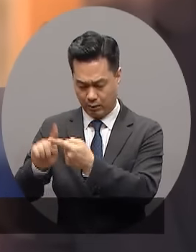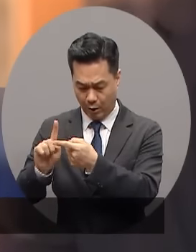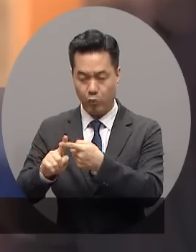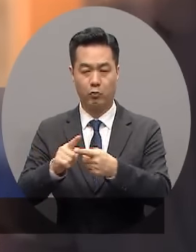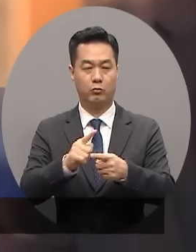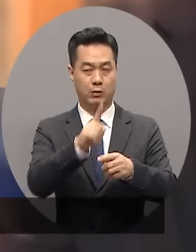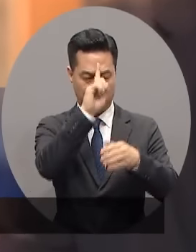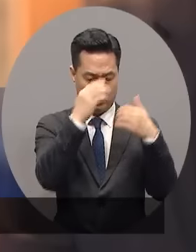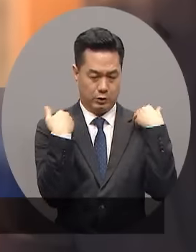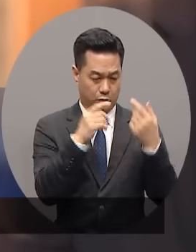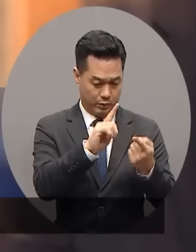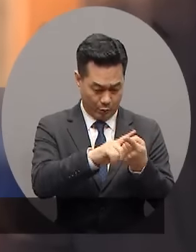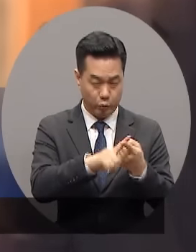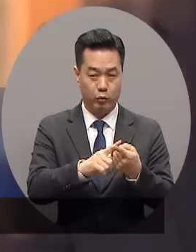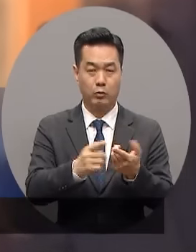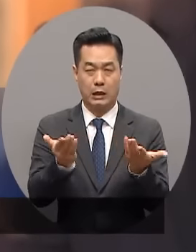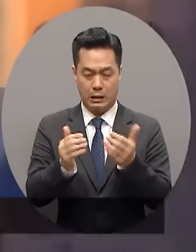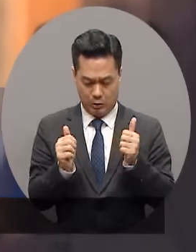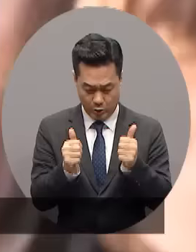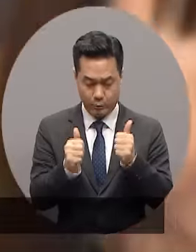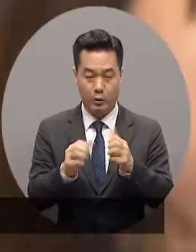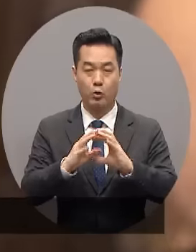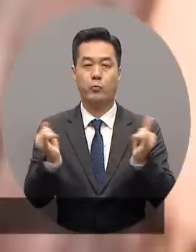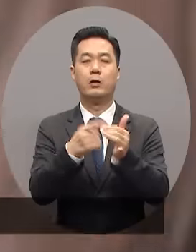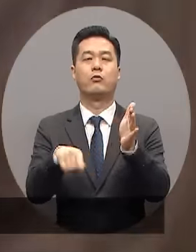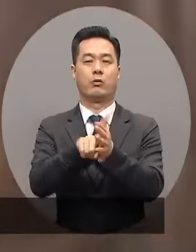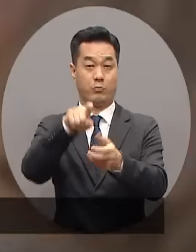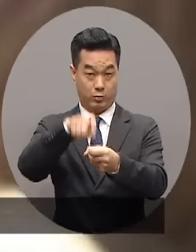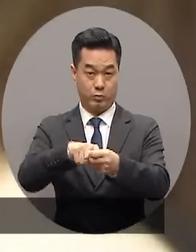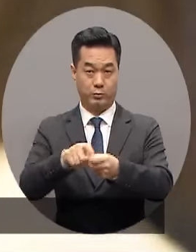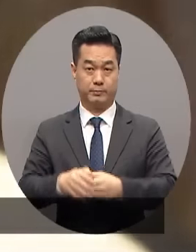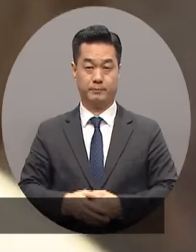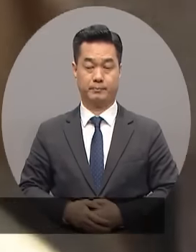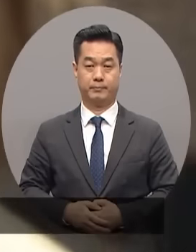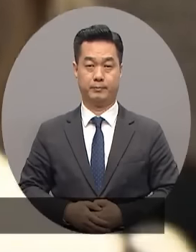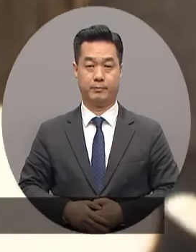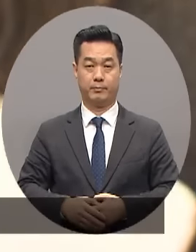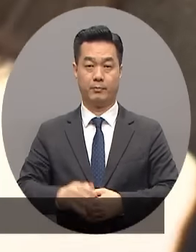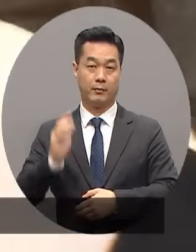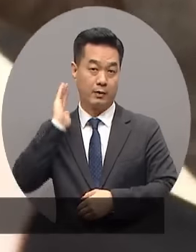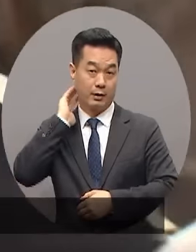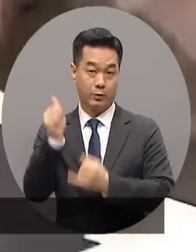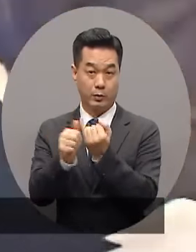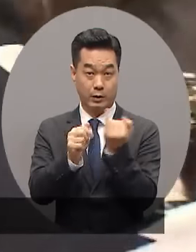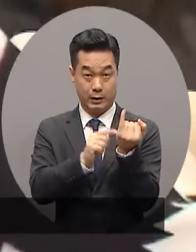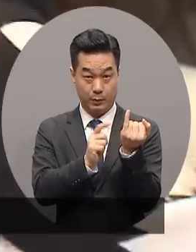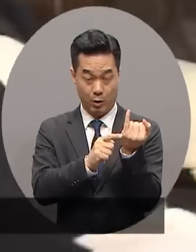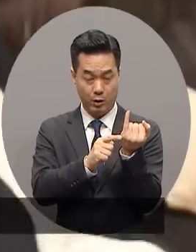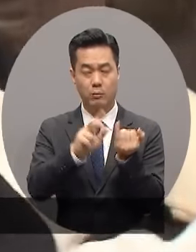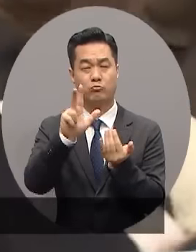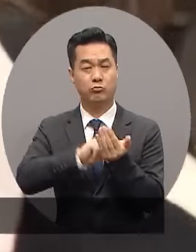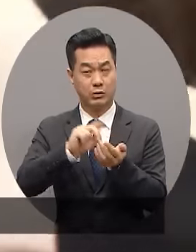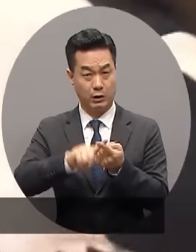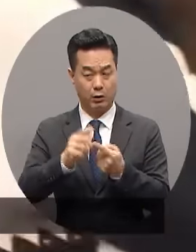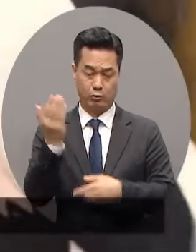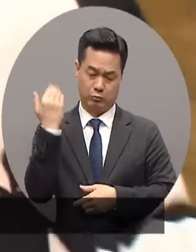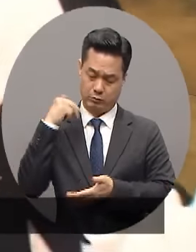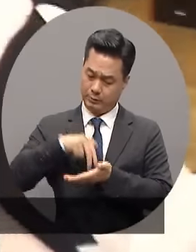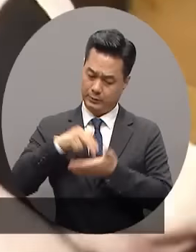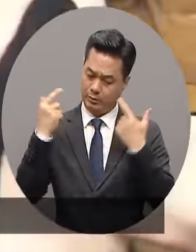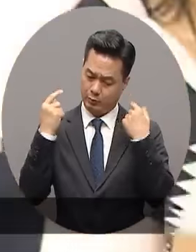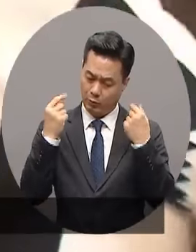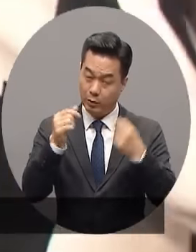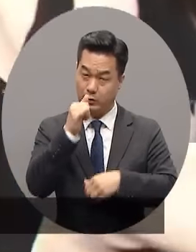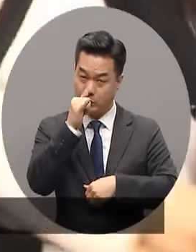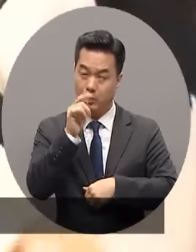것이 국민을 위한 정치를 한 길입니다. 다만 이른바 김건희 여사 리스크에 대해서는 기존의 입장과 다르지